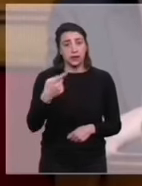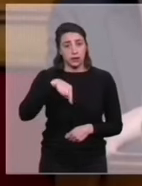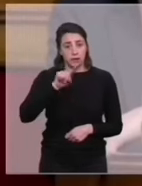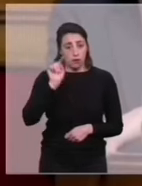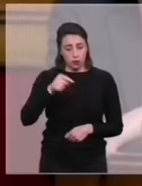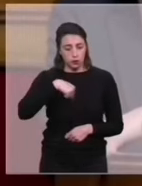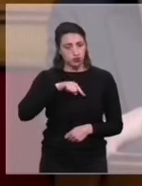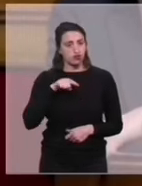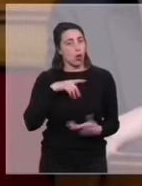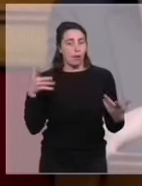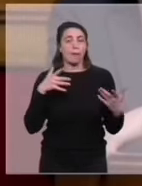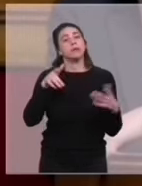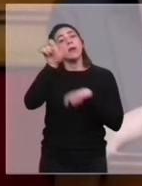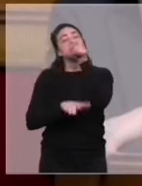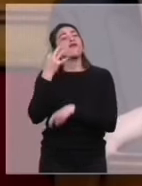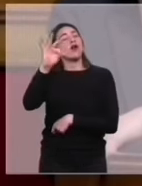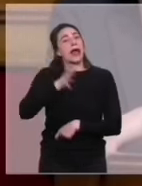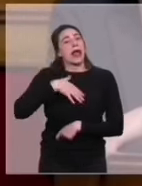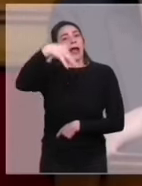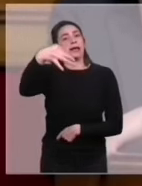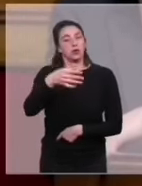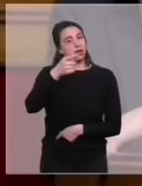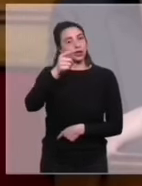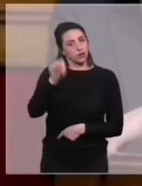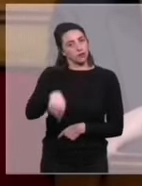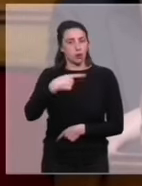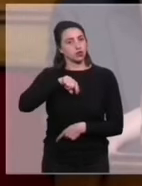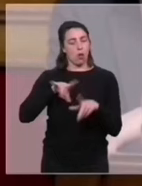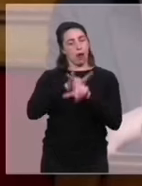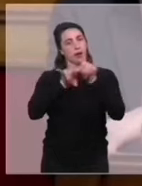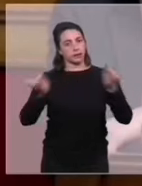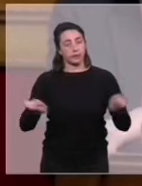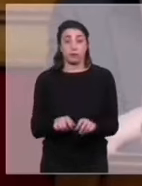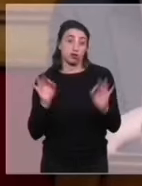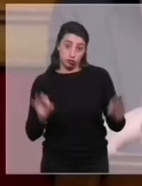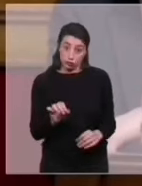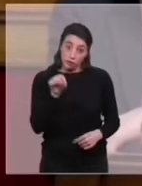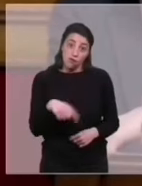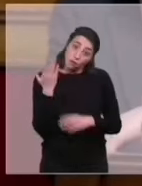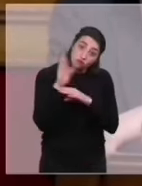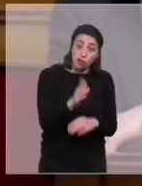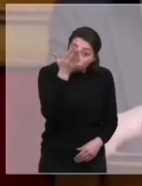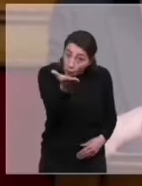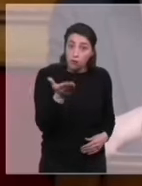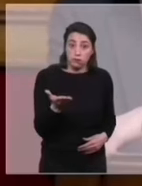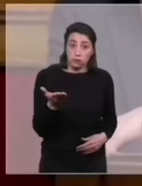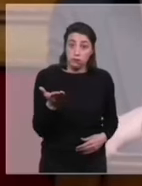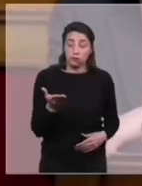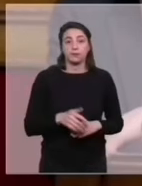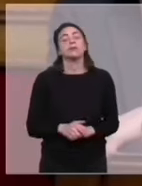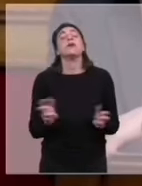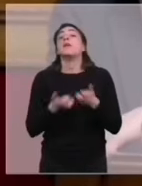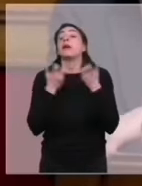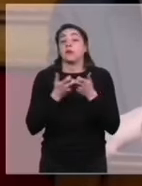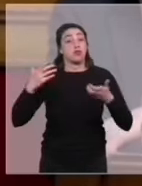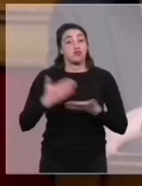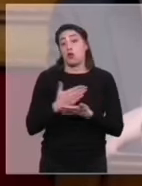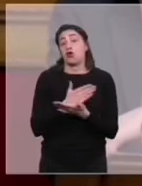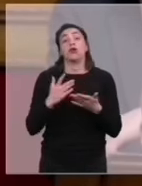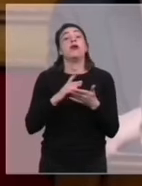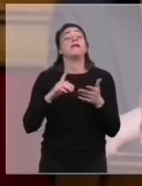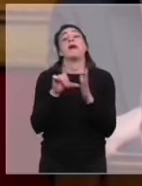ont élus et du débat démocratique qu'ils attendent. Eh bien, voici une occasion de prouver que vous l'êtes. Madame Borne, pouvez-vous affirmer ici que votre projet de réforme des